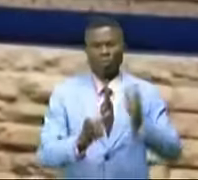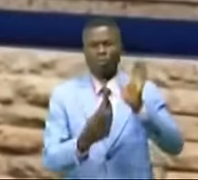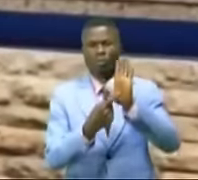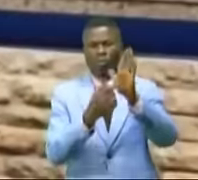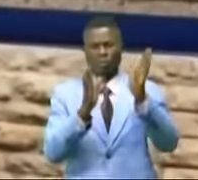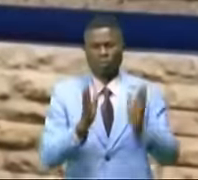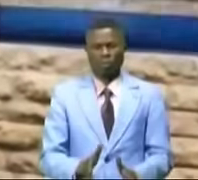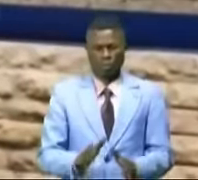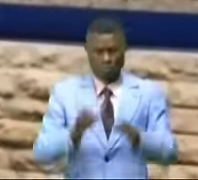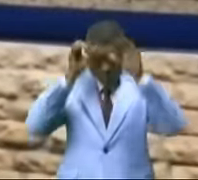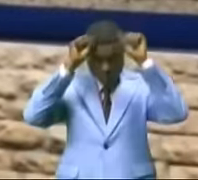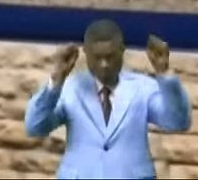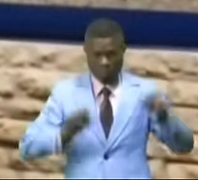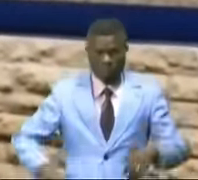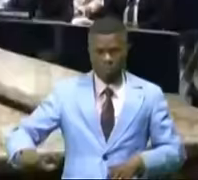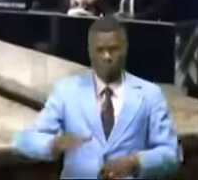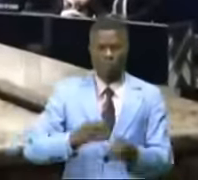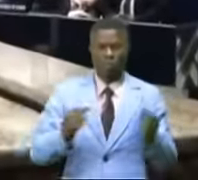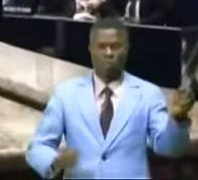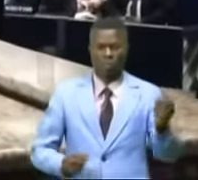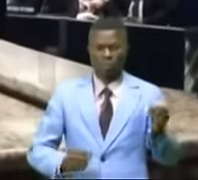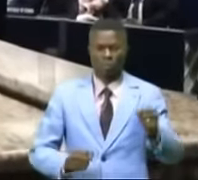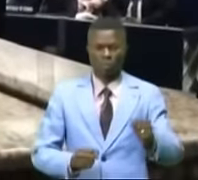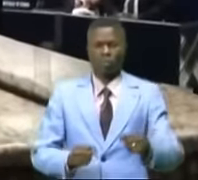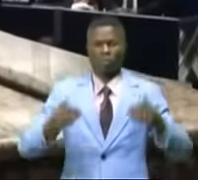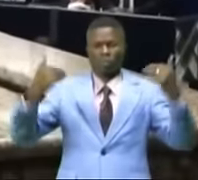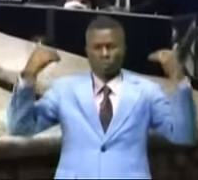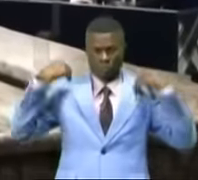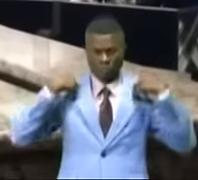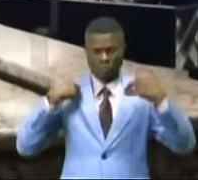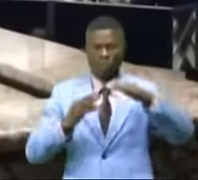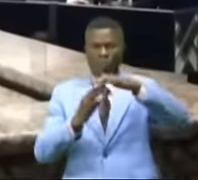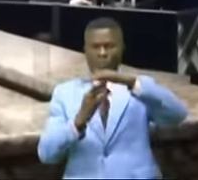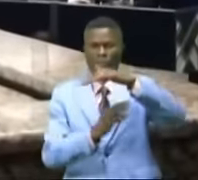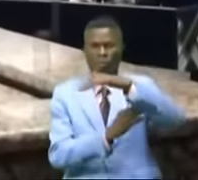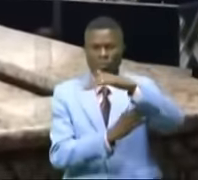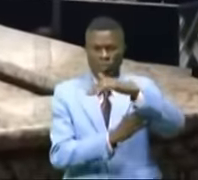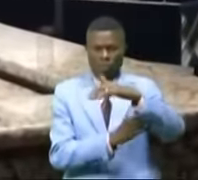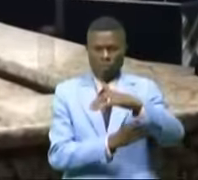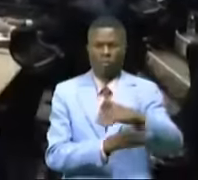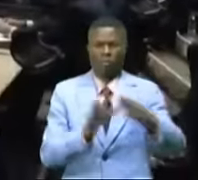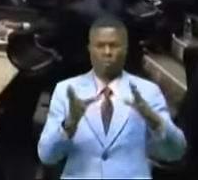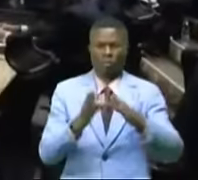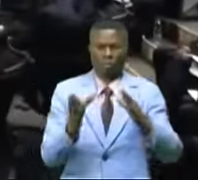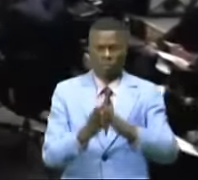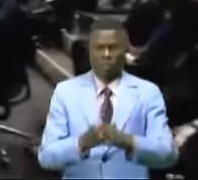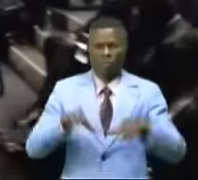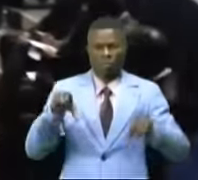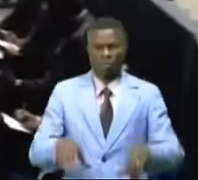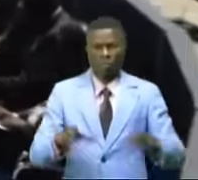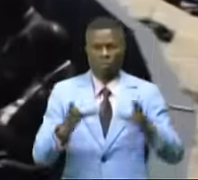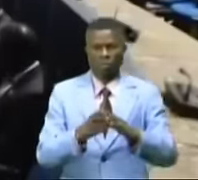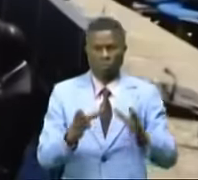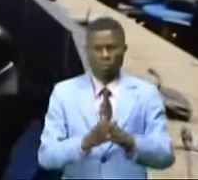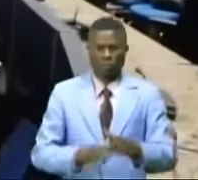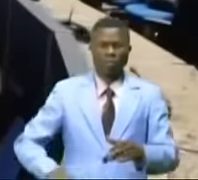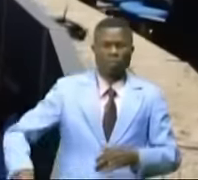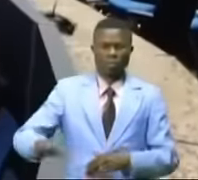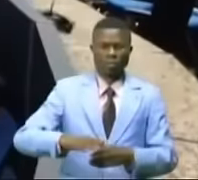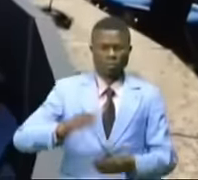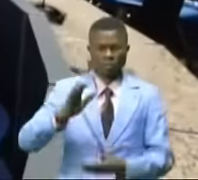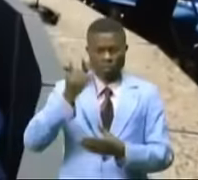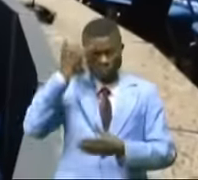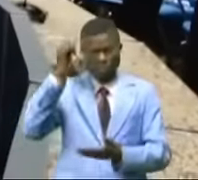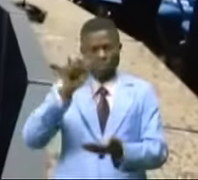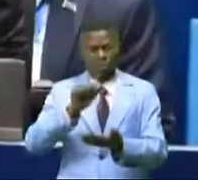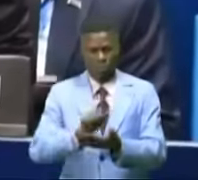mot, João Lourenço, médiateur désigné pour renouer le dialogue entre la RDC et son agresseur, le Rwanda, a fait remarquer que cette